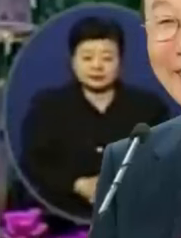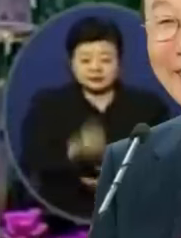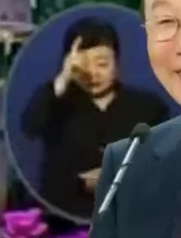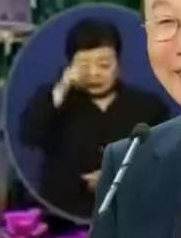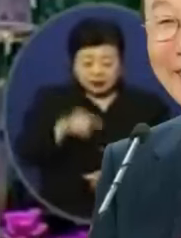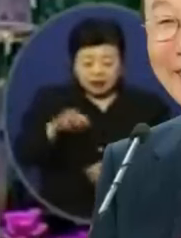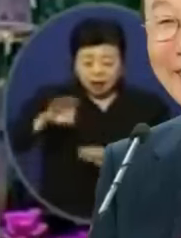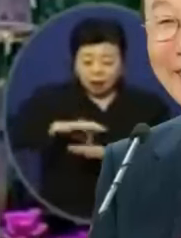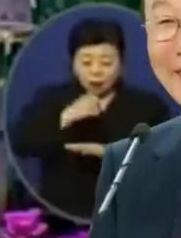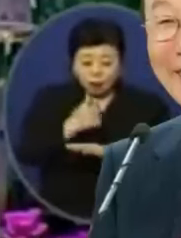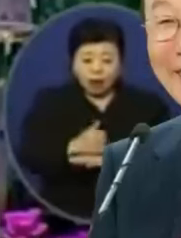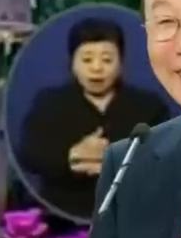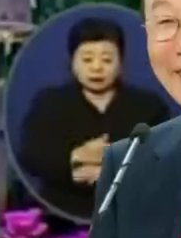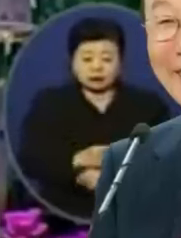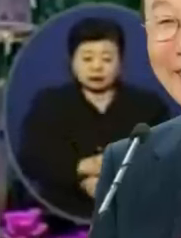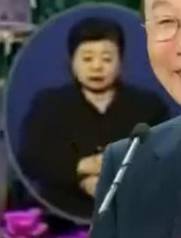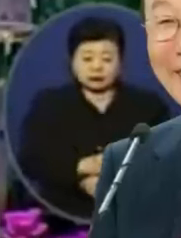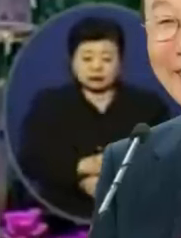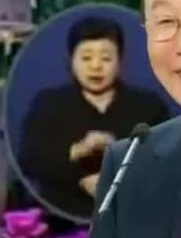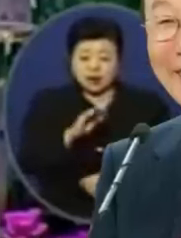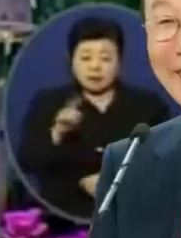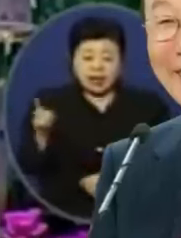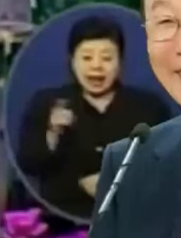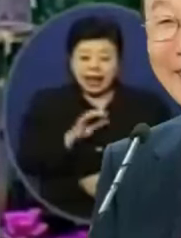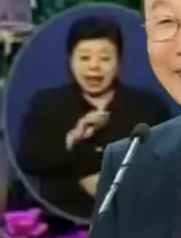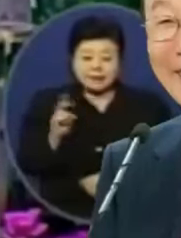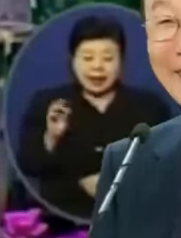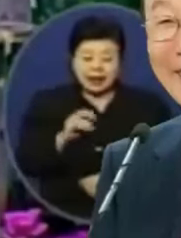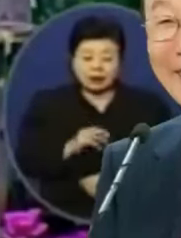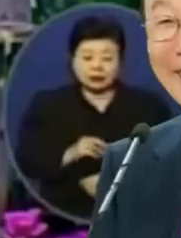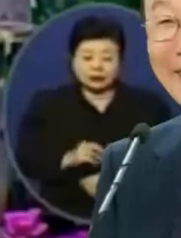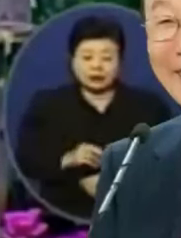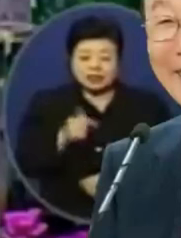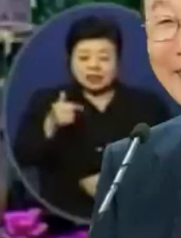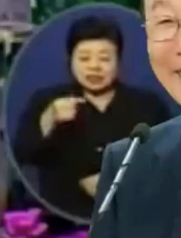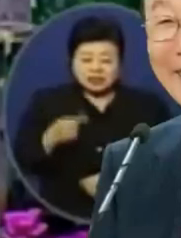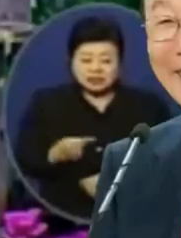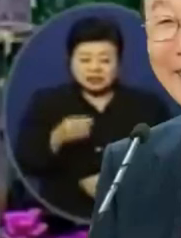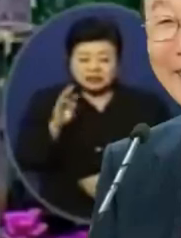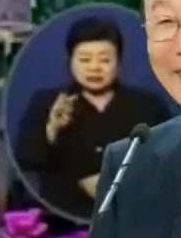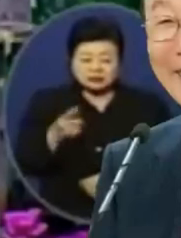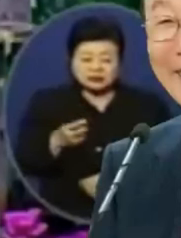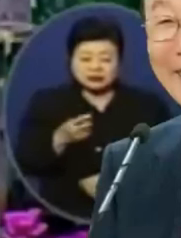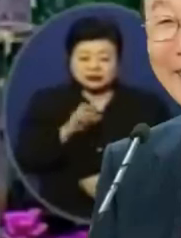천하왕으로 자부하는 바벨론의 느부갓네살이